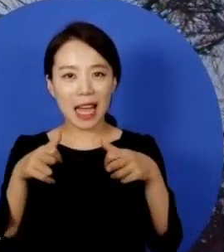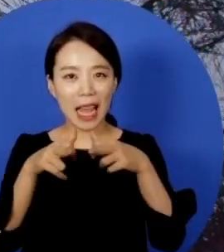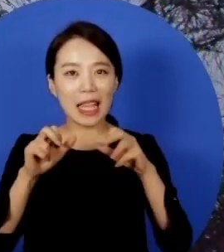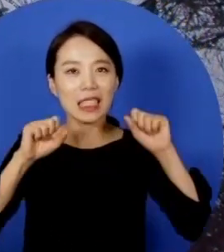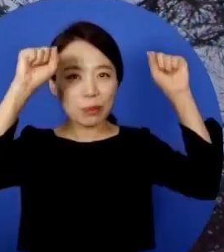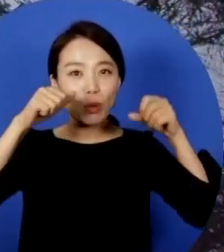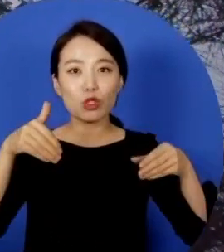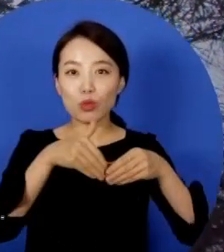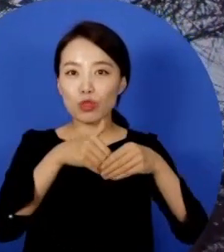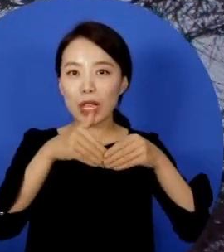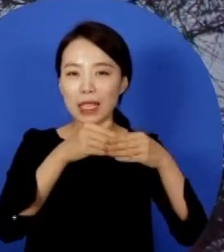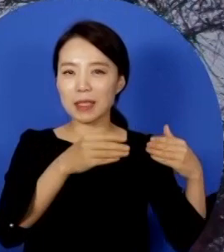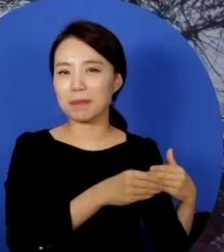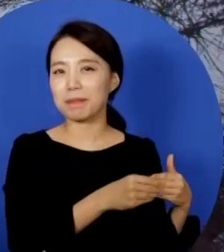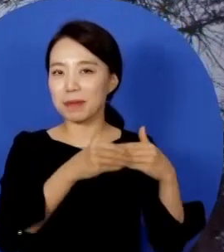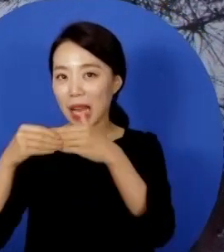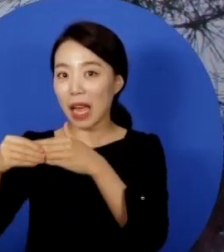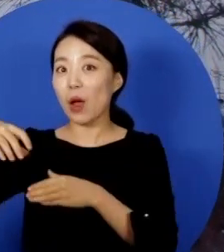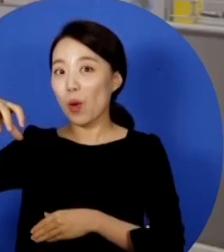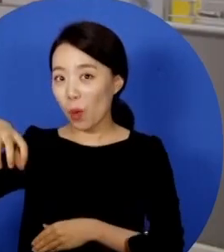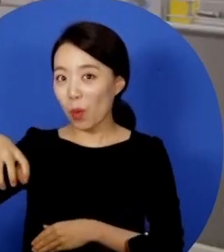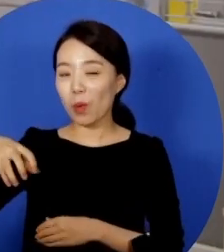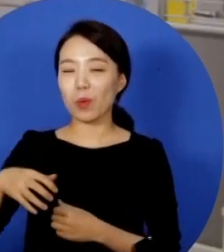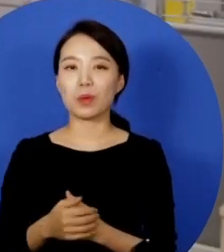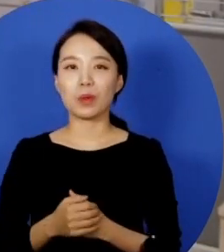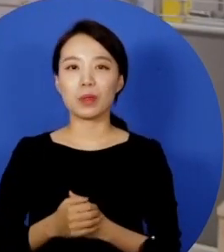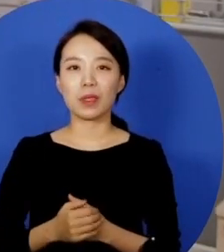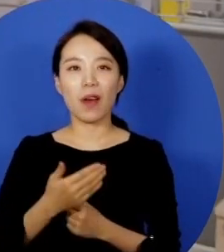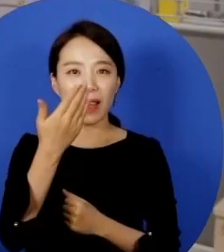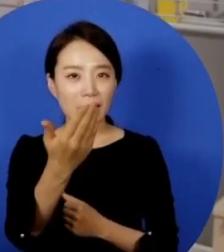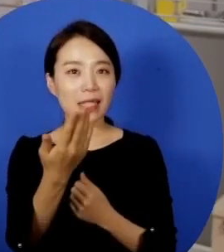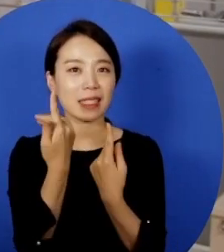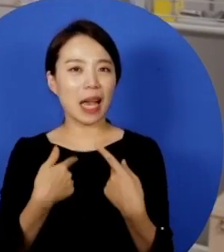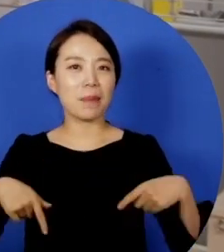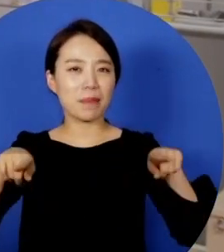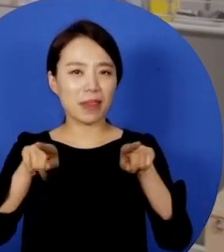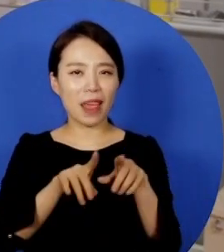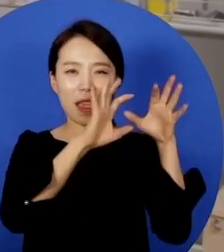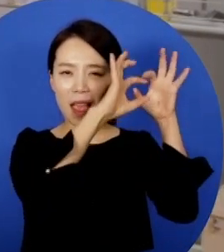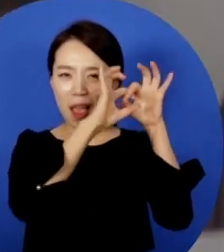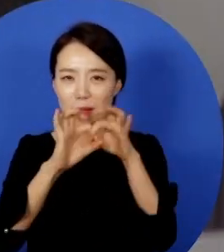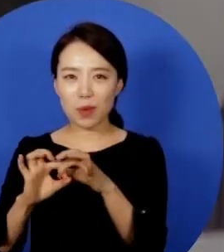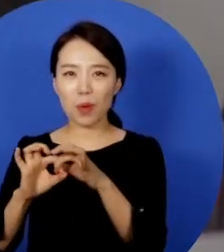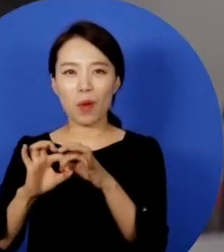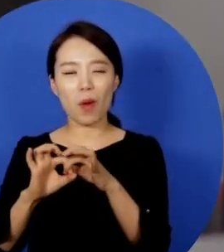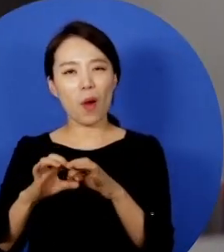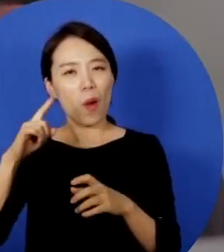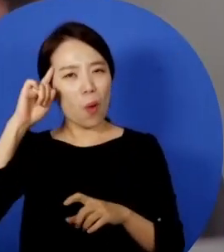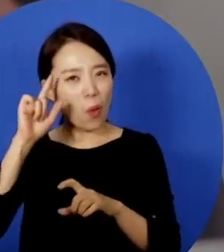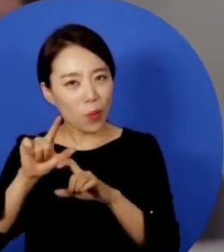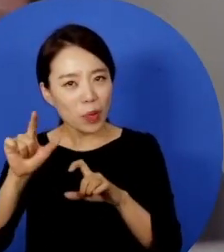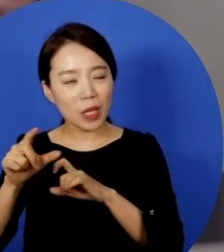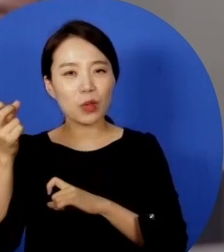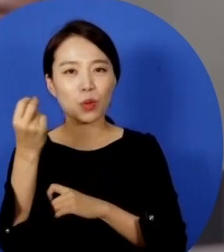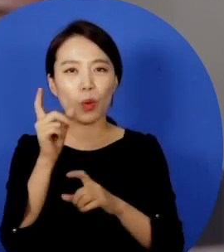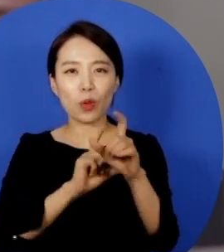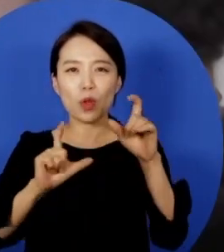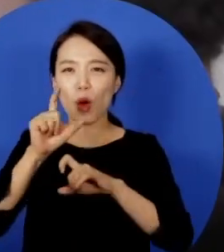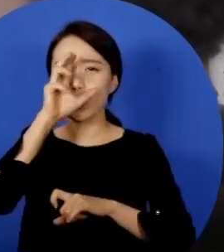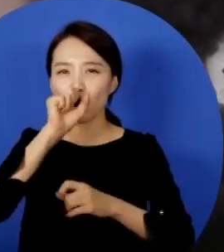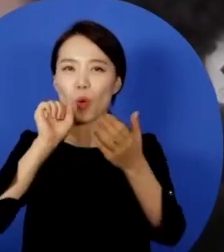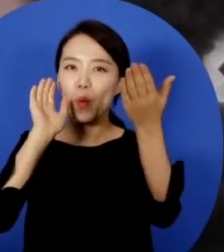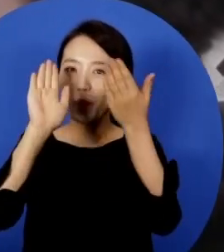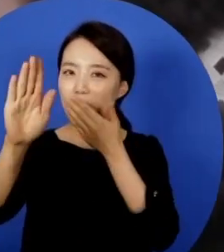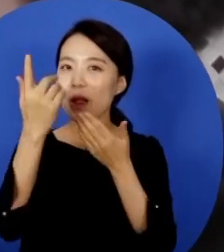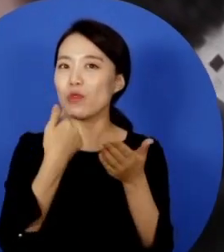우리는 장애인 스포츠 문화를 선도하는 대표 기관으로서 당신과 함께 계속해서 고민하고 더